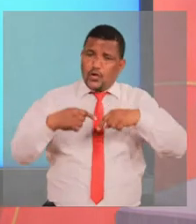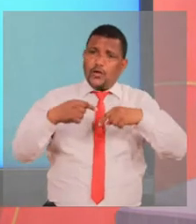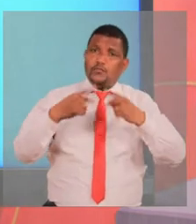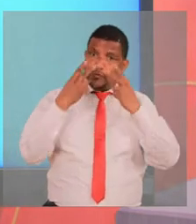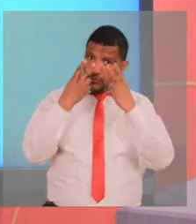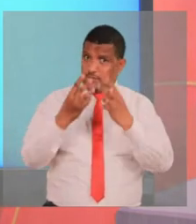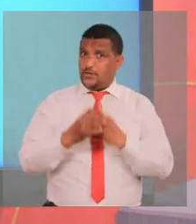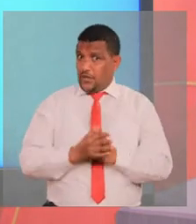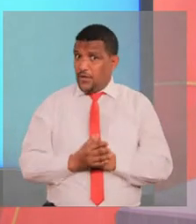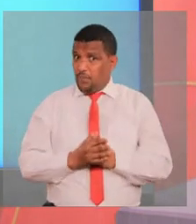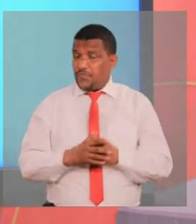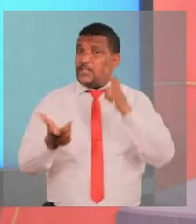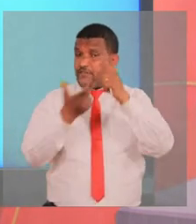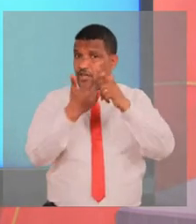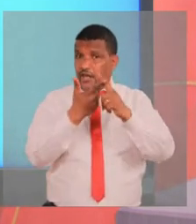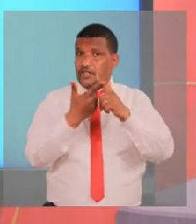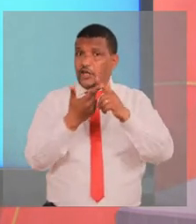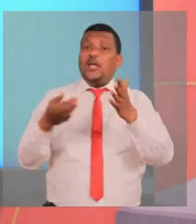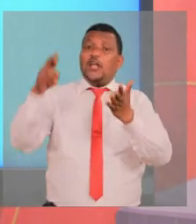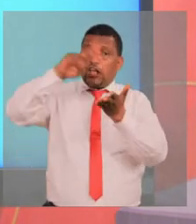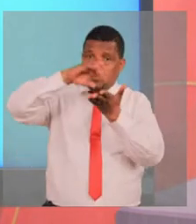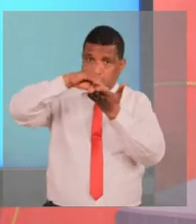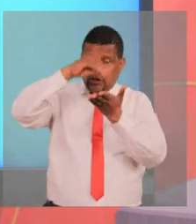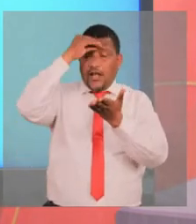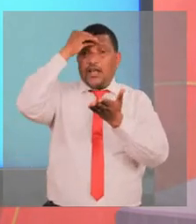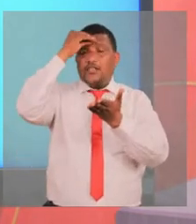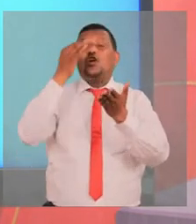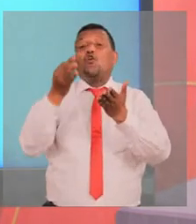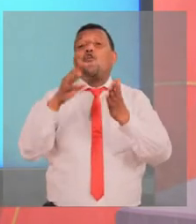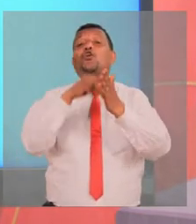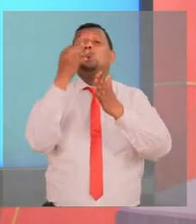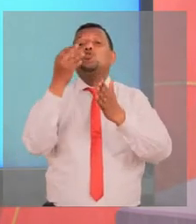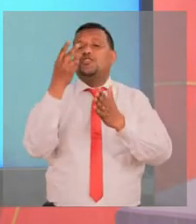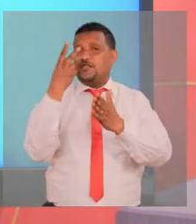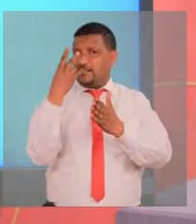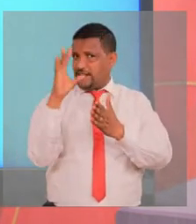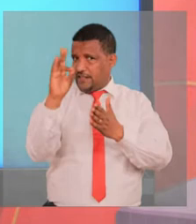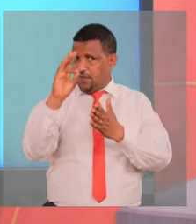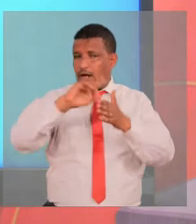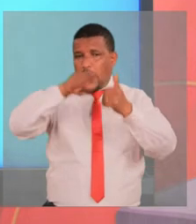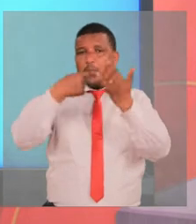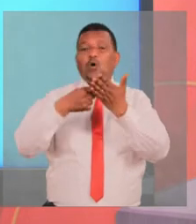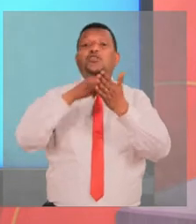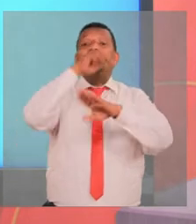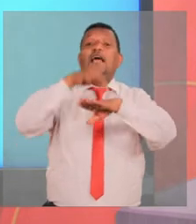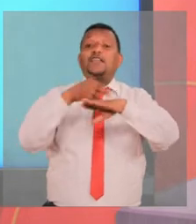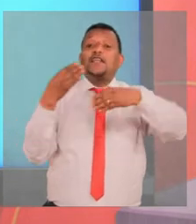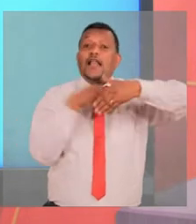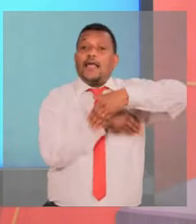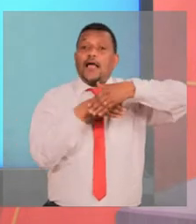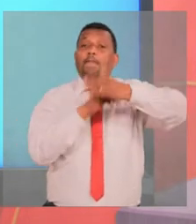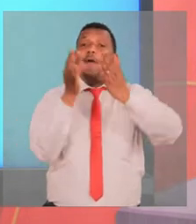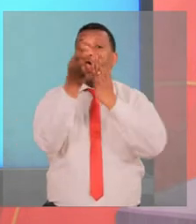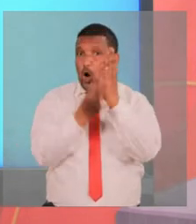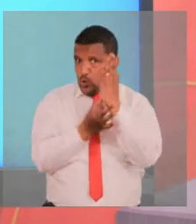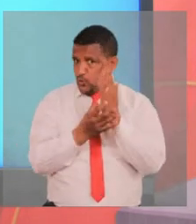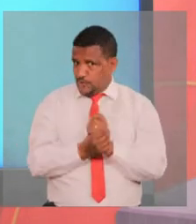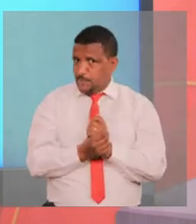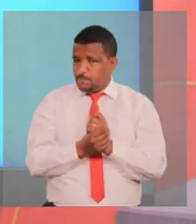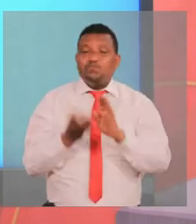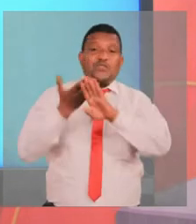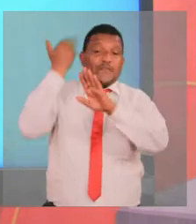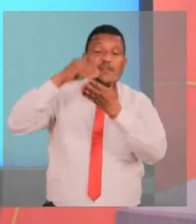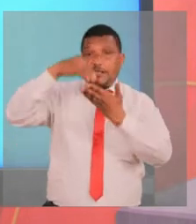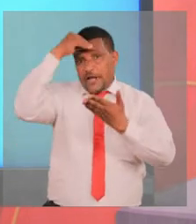आर गोइंग टू सी द कंजर्वेशन ऑफ यूनिट्स इन व्हिच इज द नेशनल एंथम ऑफ अकाउंट इन